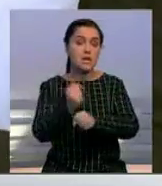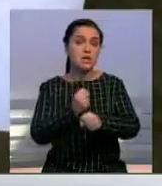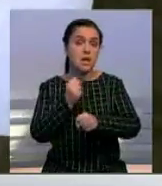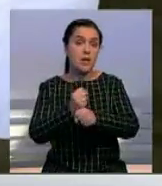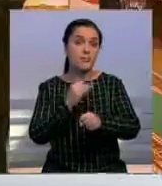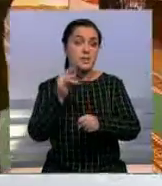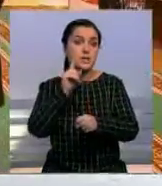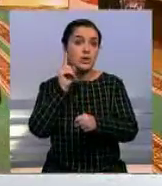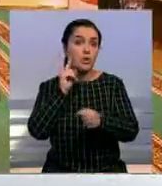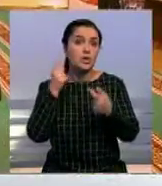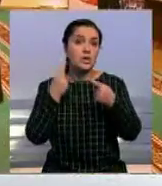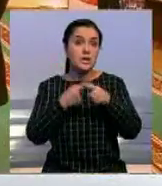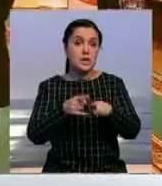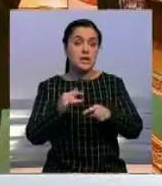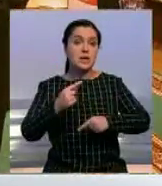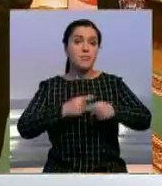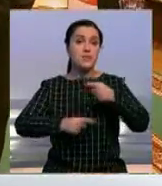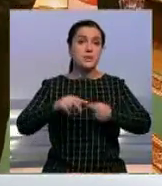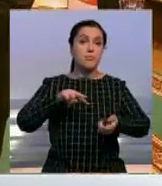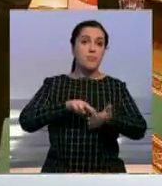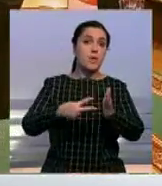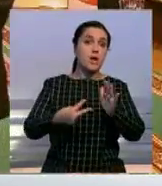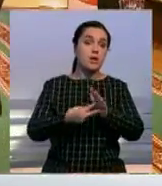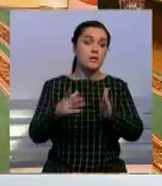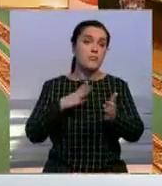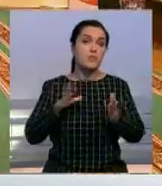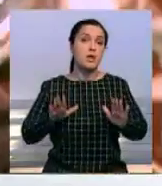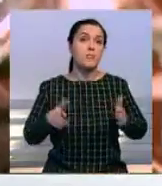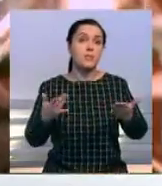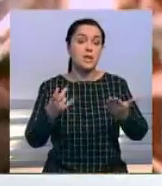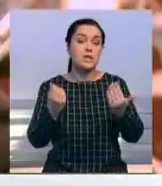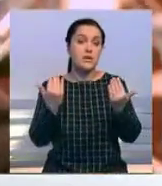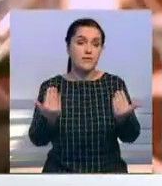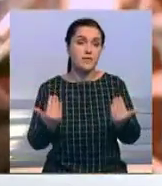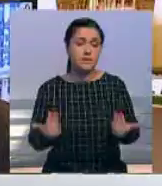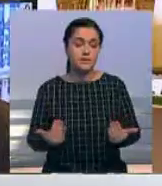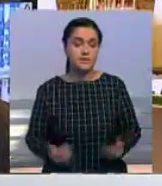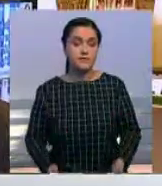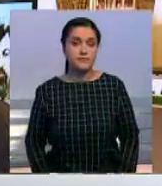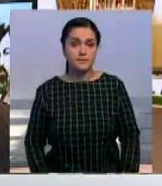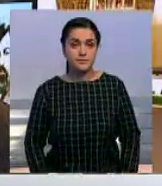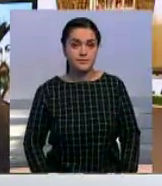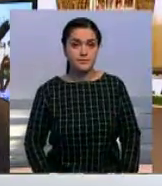из области зеленых технологий и даже бизнес-планы они представили на выставке.